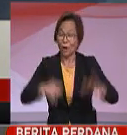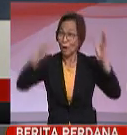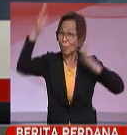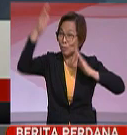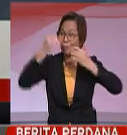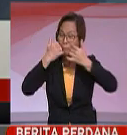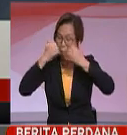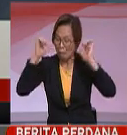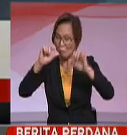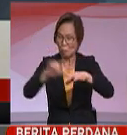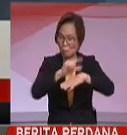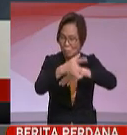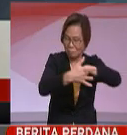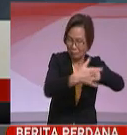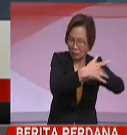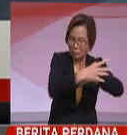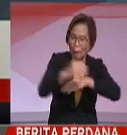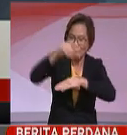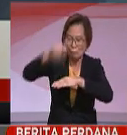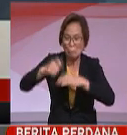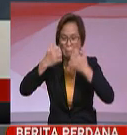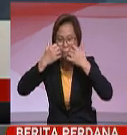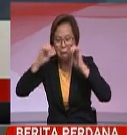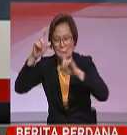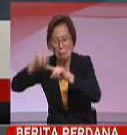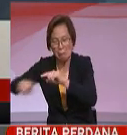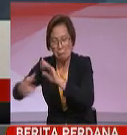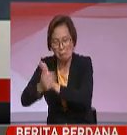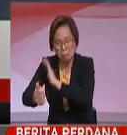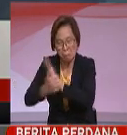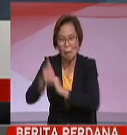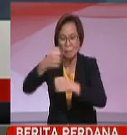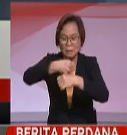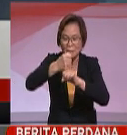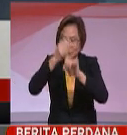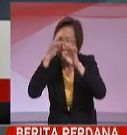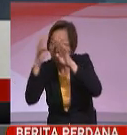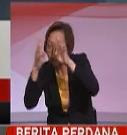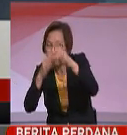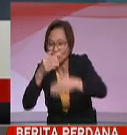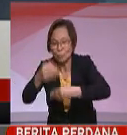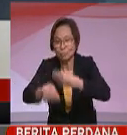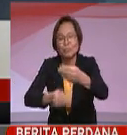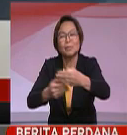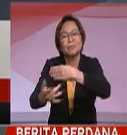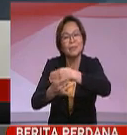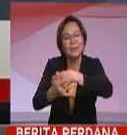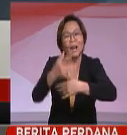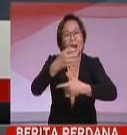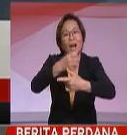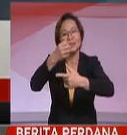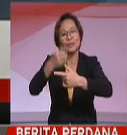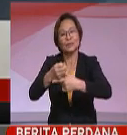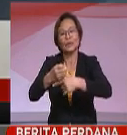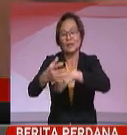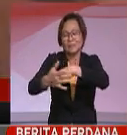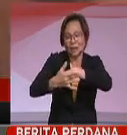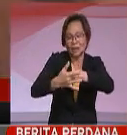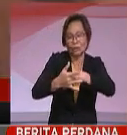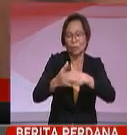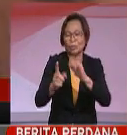menggunakan teknologi tetapi berkebudayaan menjadi pencipta dan pemaju teknologi atau cek